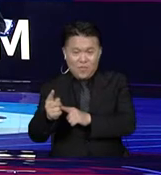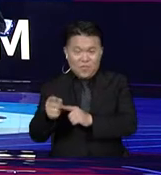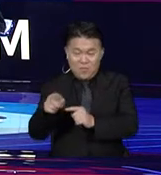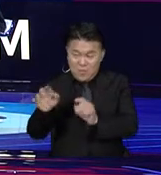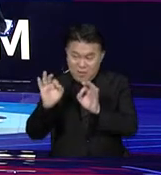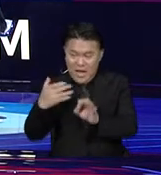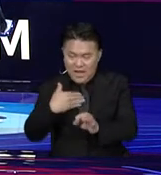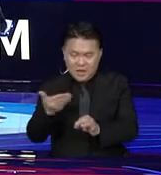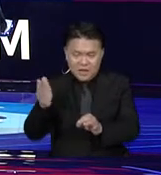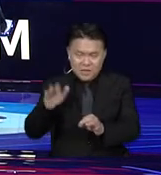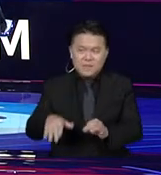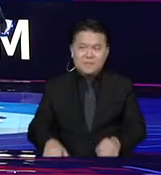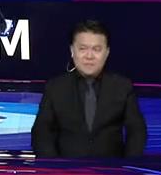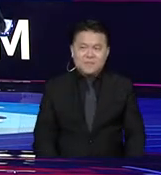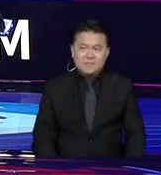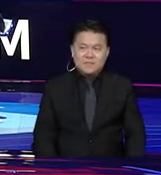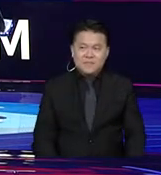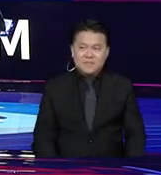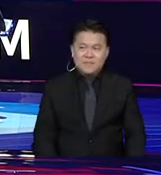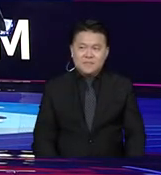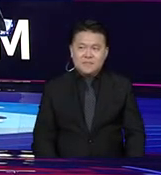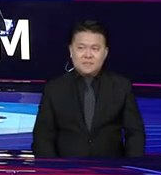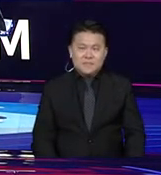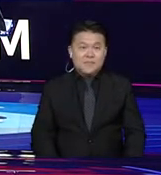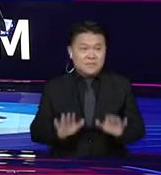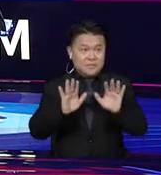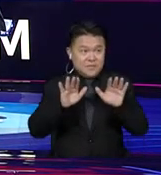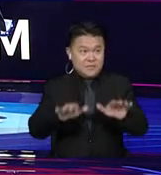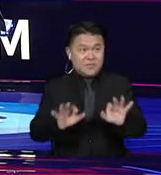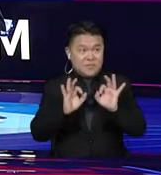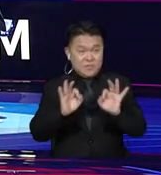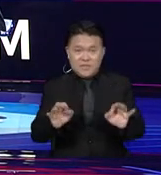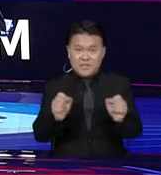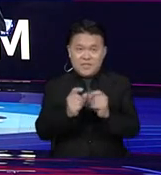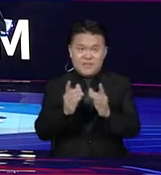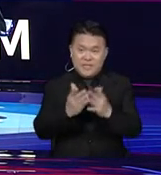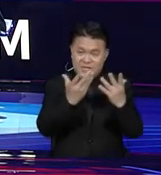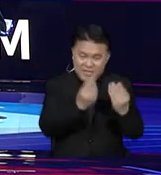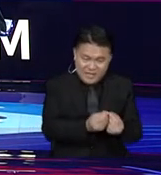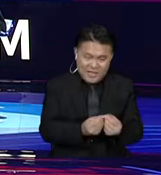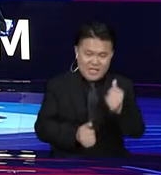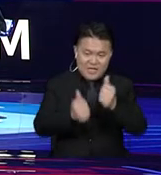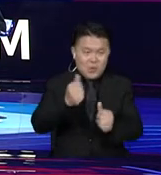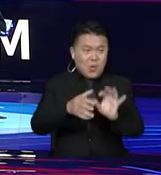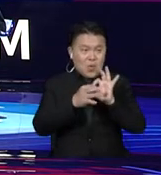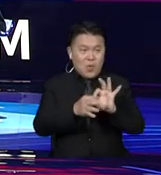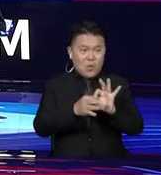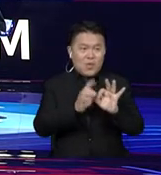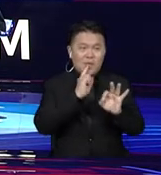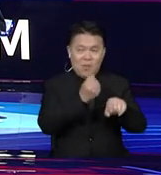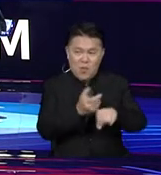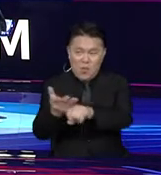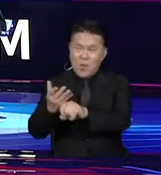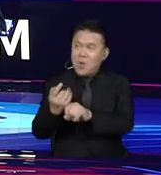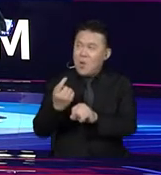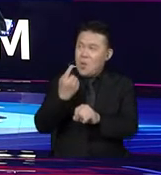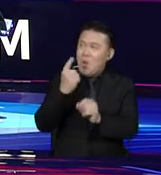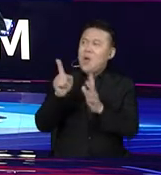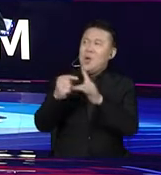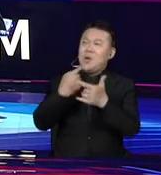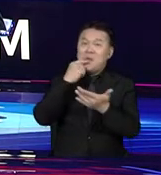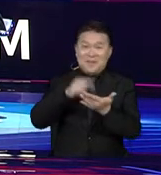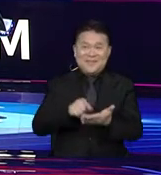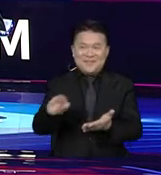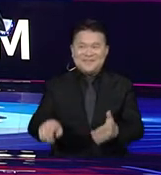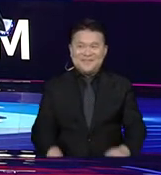네, 우리가 추상적으로 가질 수 있는 그런 개념들을 이렇게 직접적인 사례와 실험을 통해서 전해주시니까 훨씬 더 이해하기가